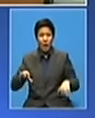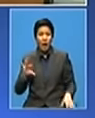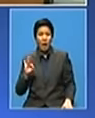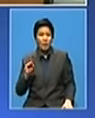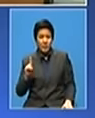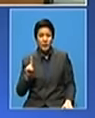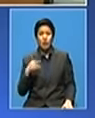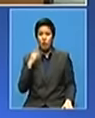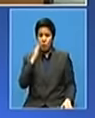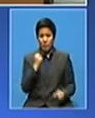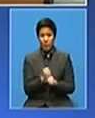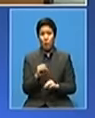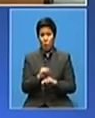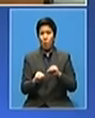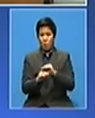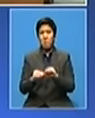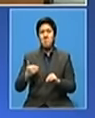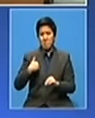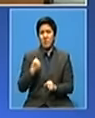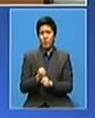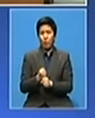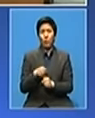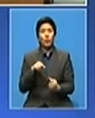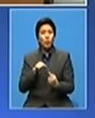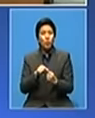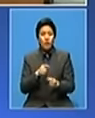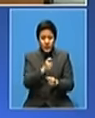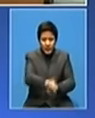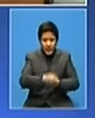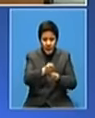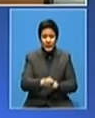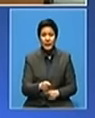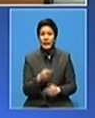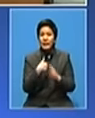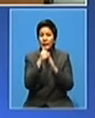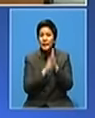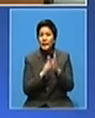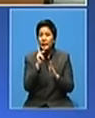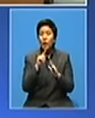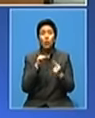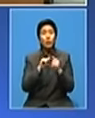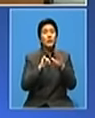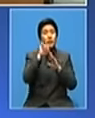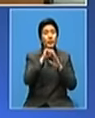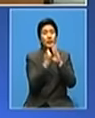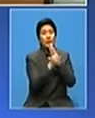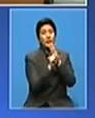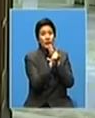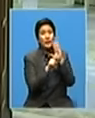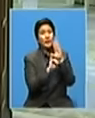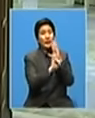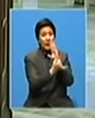ที่รัฐบาลกำลังดำเนินการอยู่อย่างเช่นโครงการเกษตรสีเขียวในพื้นที่6จังหวัดได้แก่เชียงใหม่ศรีสะเกษจันทบุ